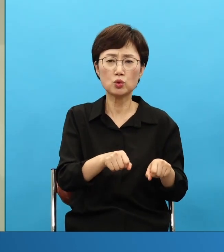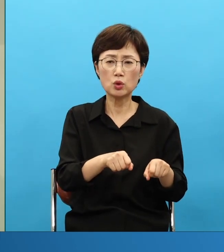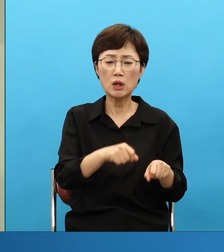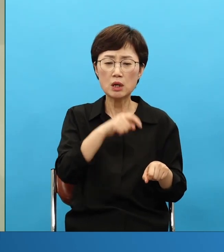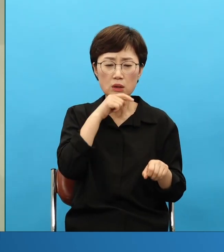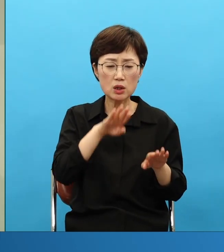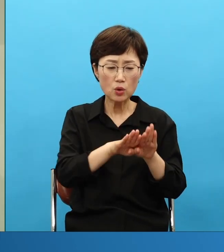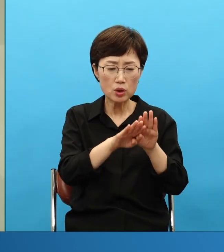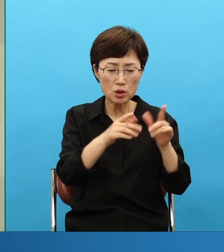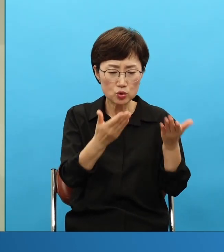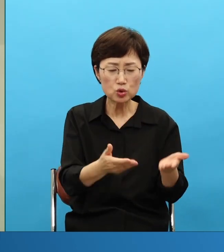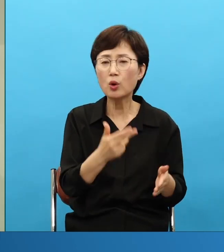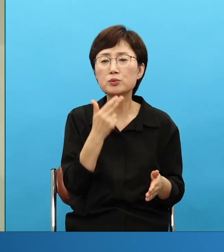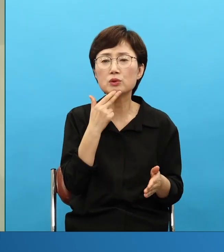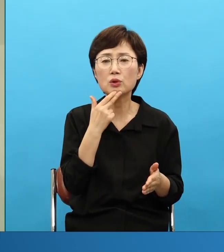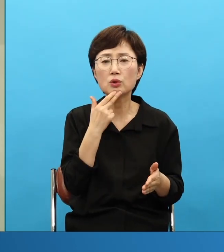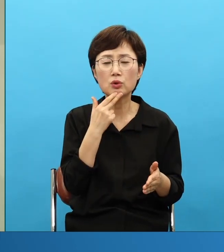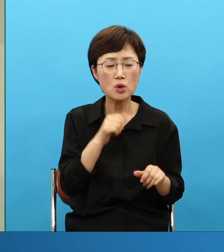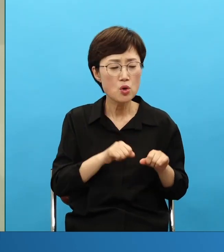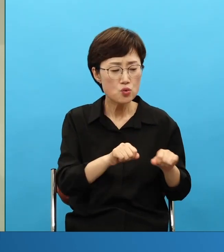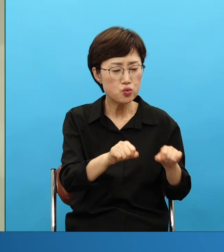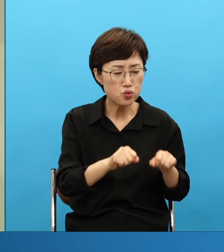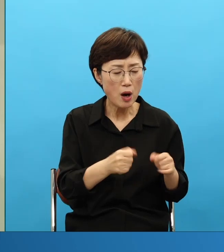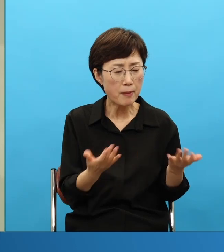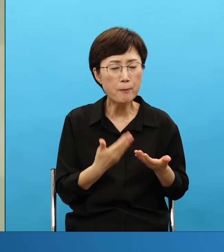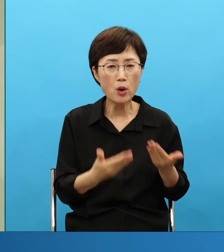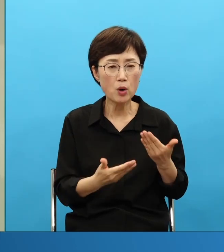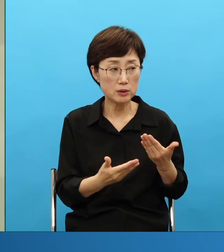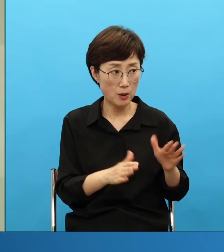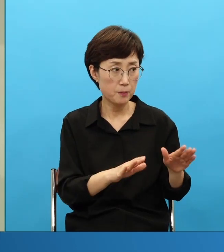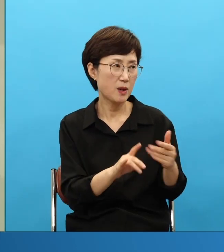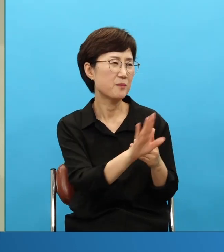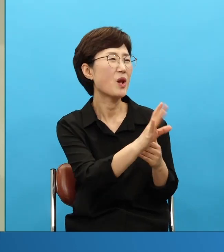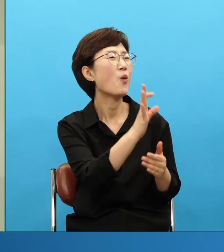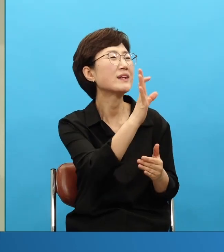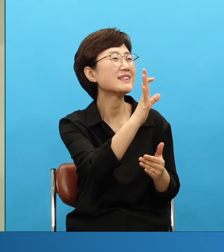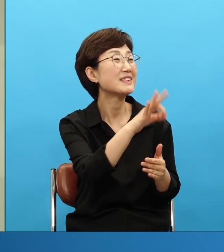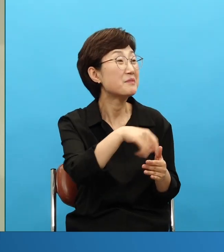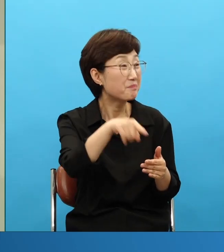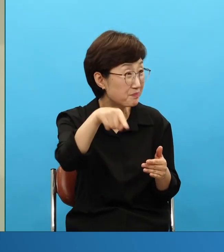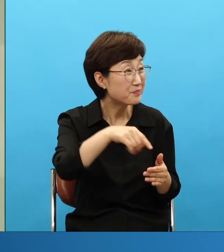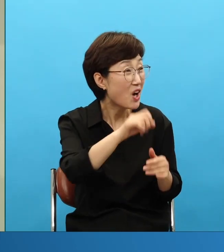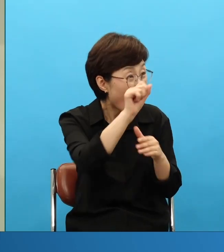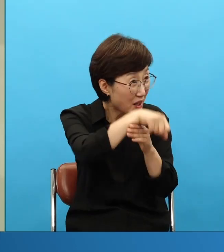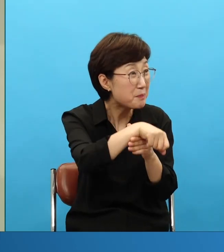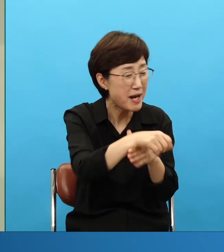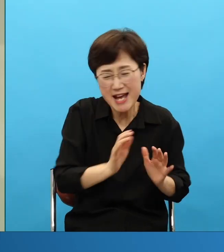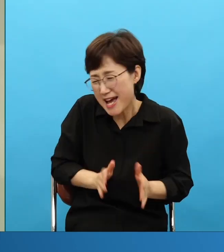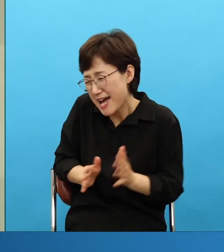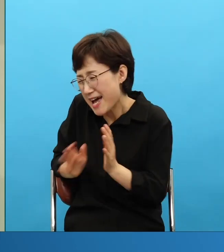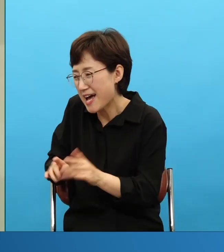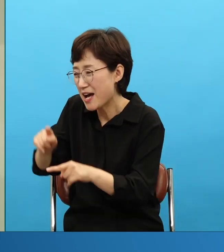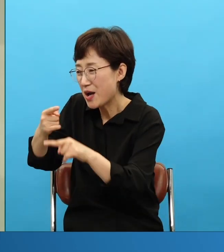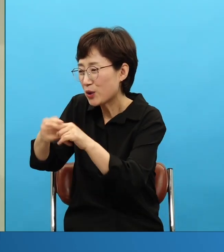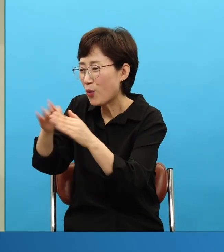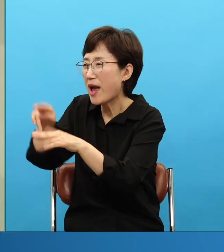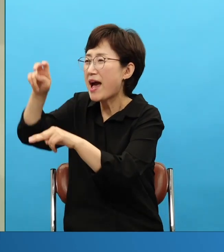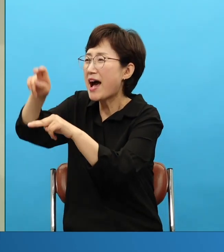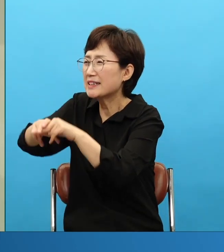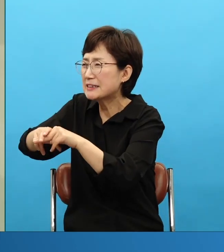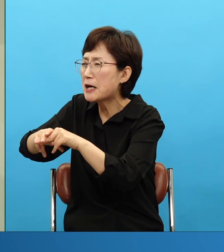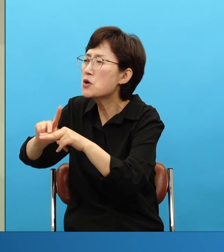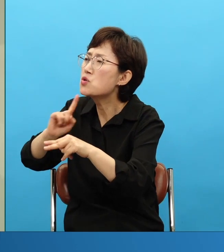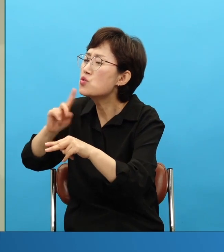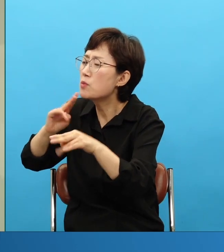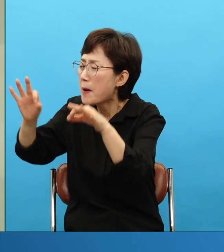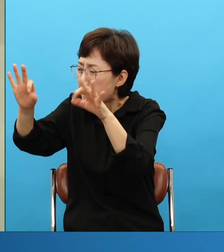때문에 자기가 화장실 간다고 쫓아와서 교회 잠깐 왔다 간다는 거예요. And so she has to work on Sundays as well. So she just tells her boss that she has to go to the bathroom, runs to the church,